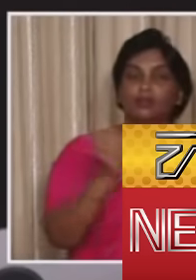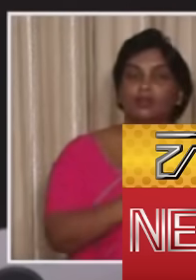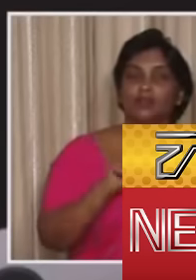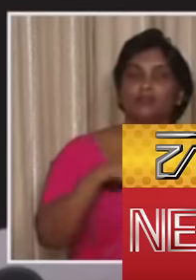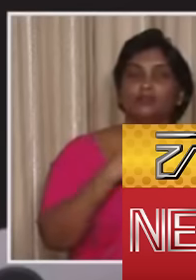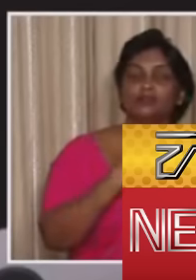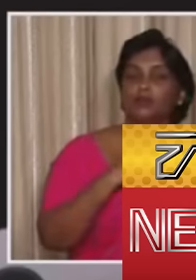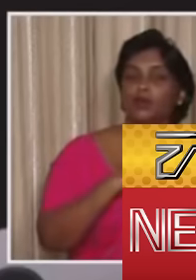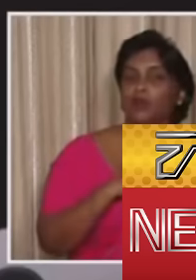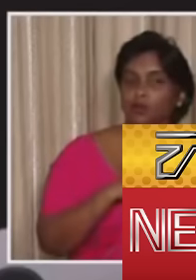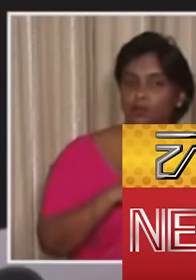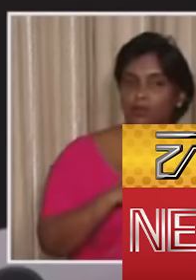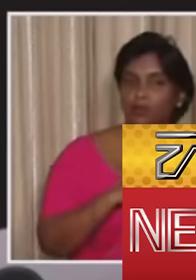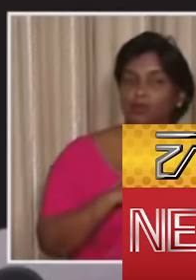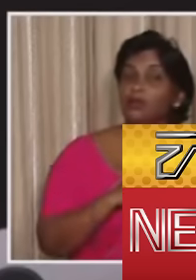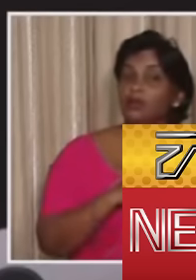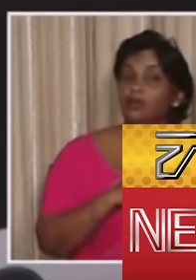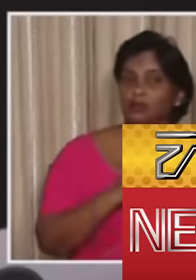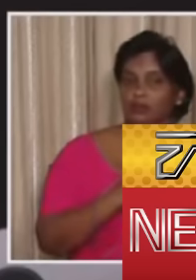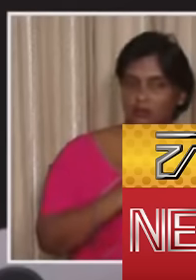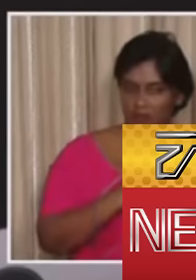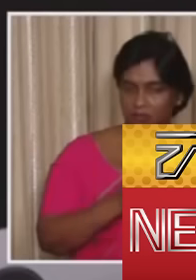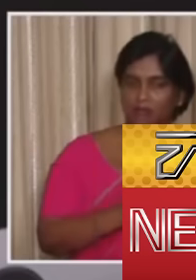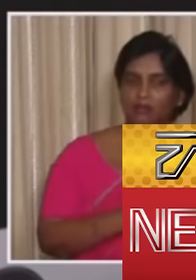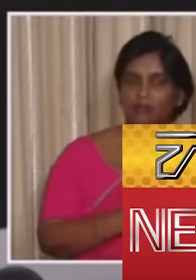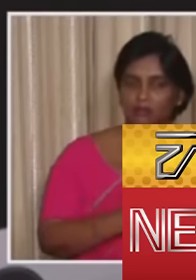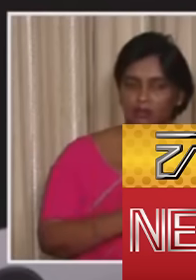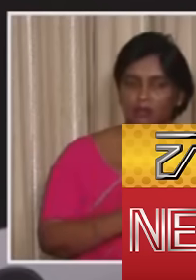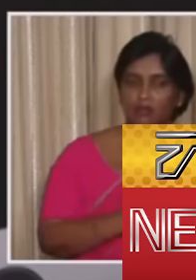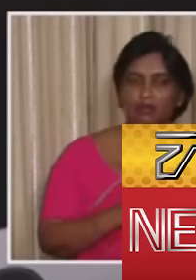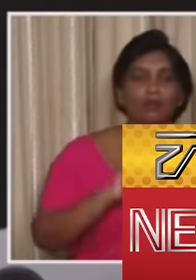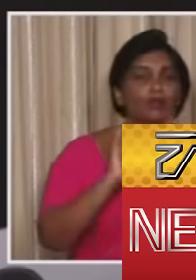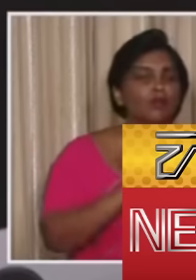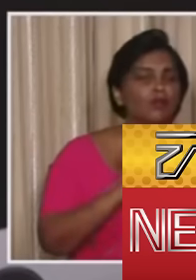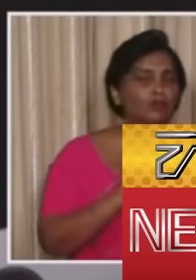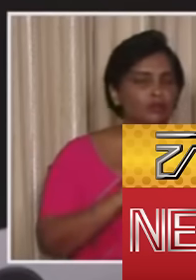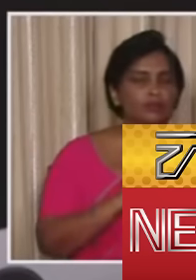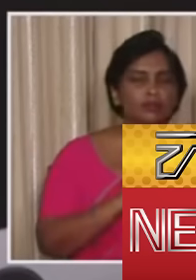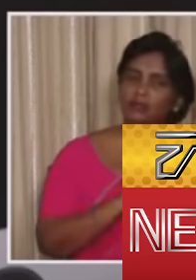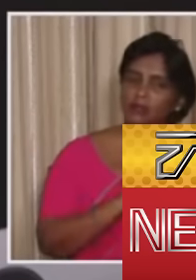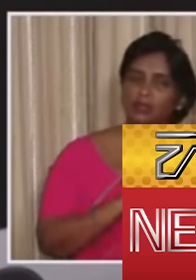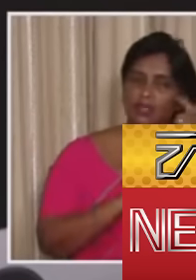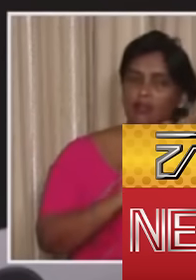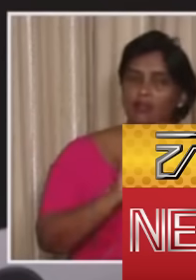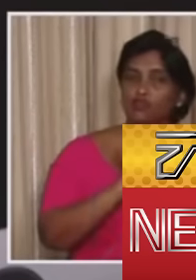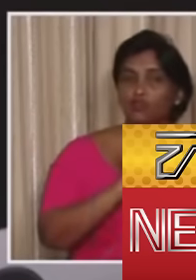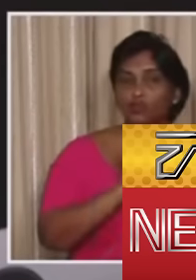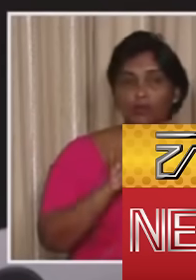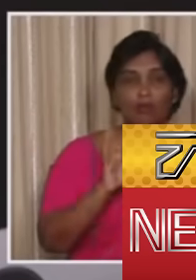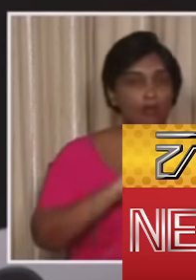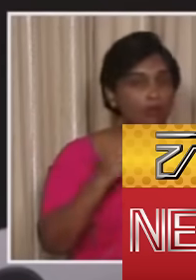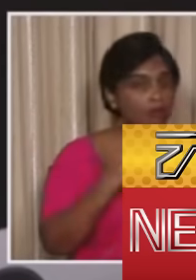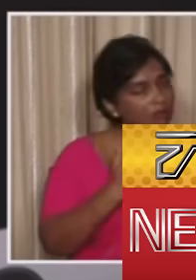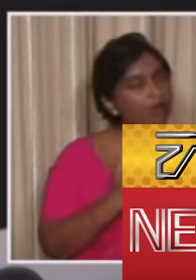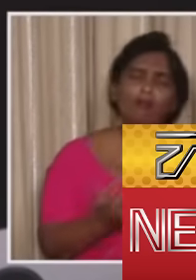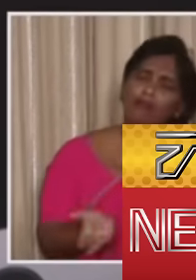දාලා මොකද කරන්න හදන්නේ? දාලා මොකද කරන්නේ? ඒක දෙනවා එතින්ට. හොනර් මෙම්බර් ප්ලීස් වයින්ඩ් අප්. සිද්ධ වෙන්නේ. තමුනා සිතනවා නම් කැසිනෝ සාලා 10ක් දාලා රට හදන්න පුළුවන් කියලා.